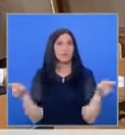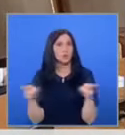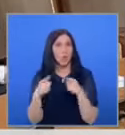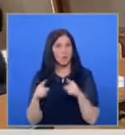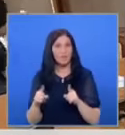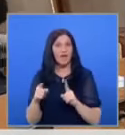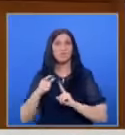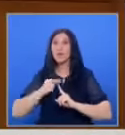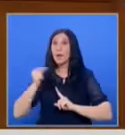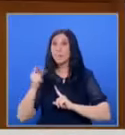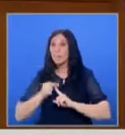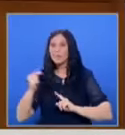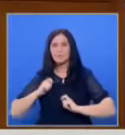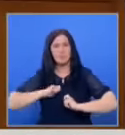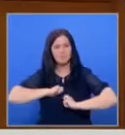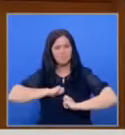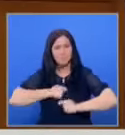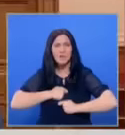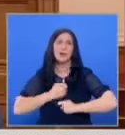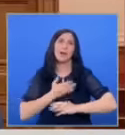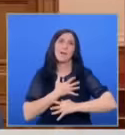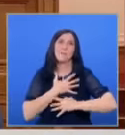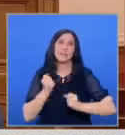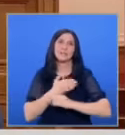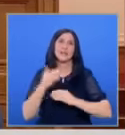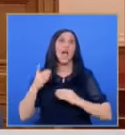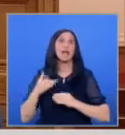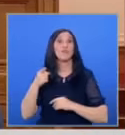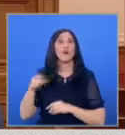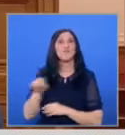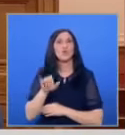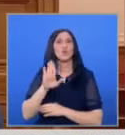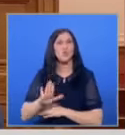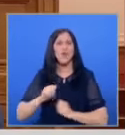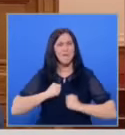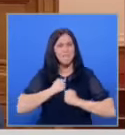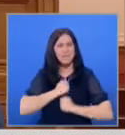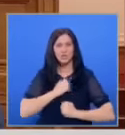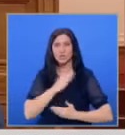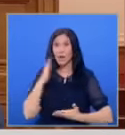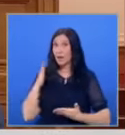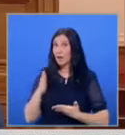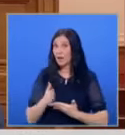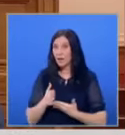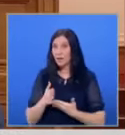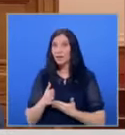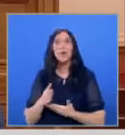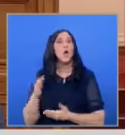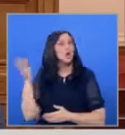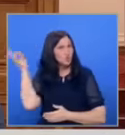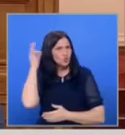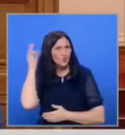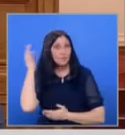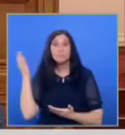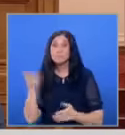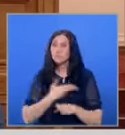управляваше на принципа мъка без край. И това води до нейния мъчителен край. Чувам, че